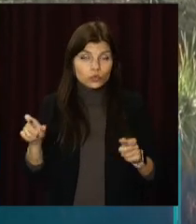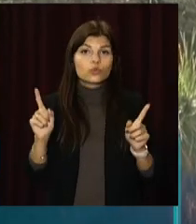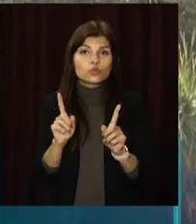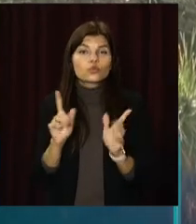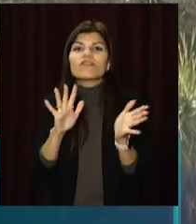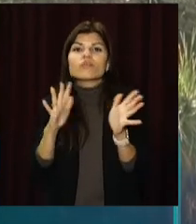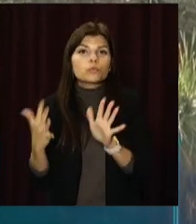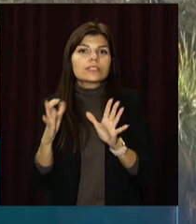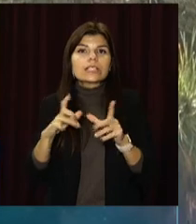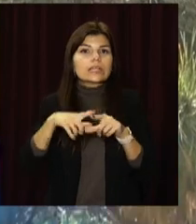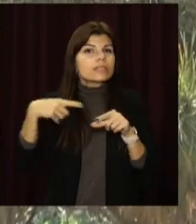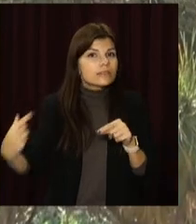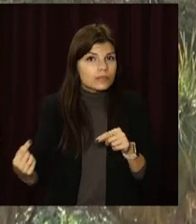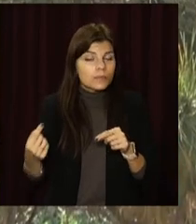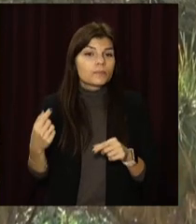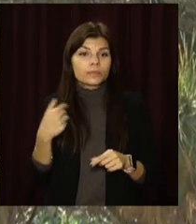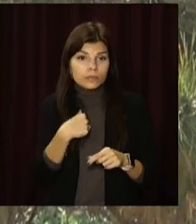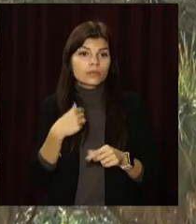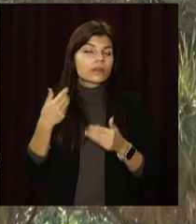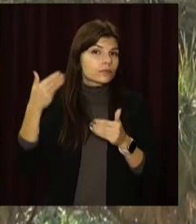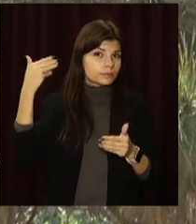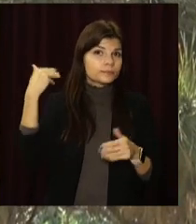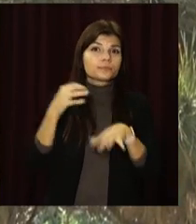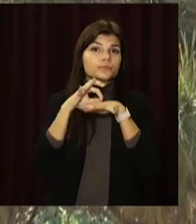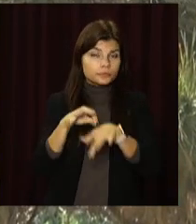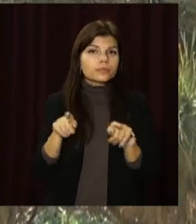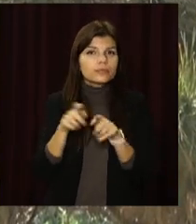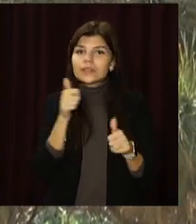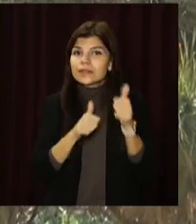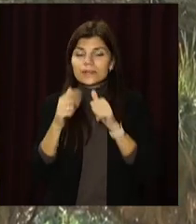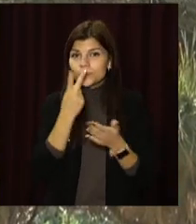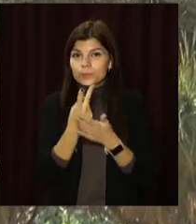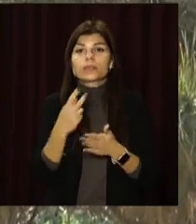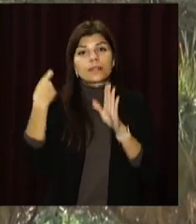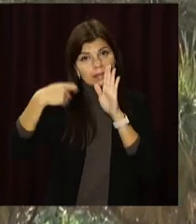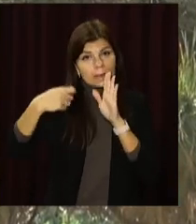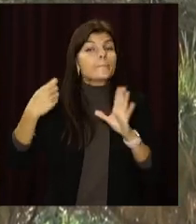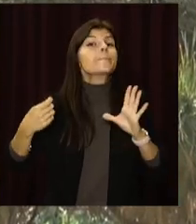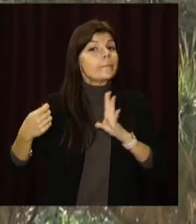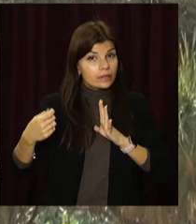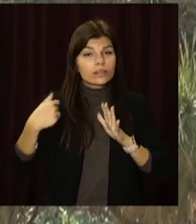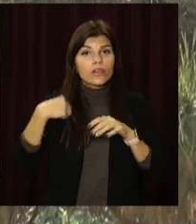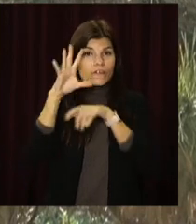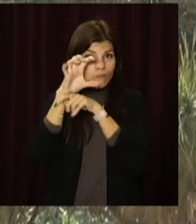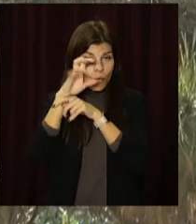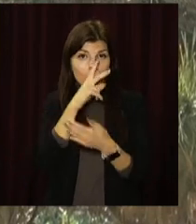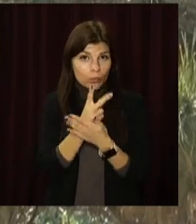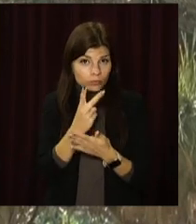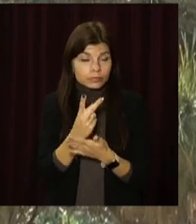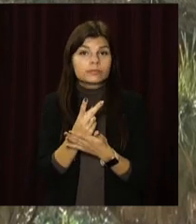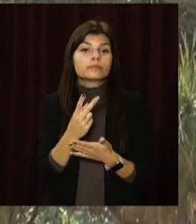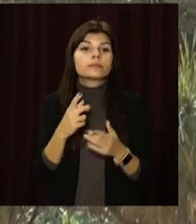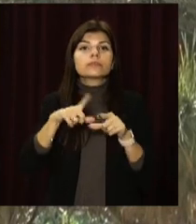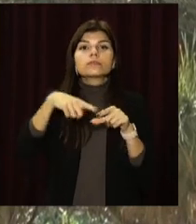що відбувається з листями. Я, до речі, раніше проводив такі експерименти. Я знімав фото і показував